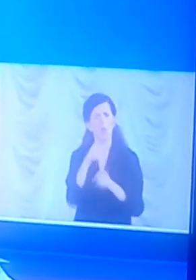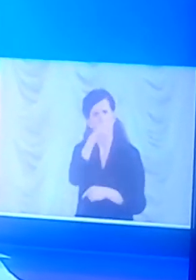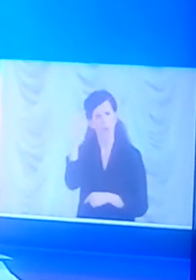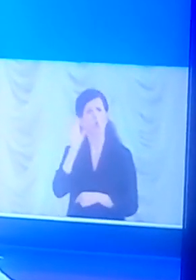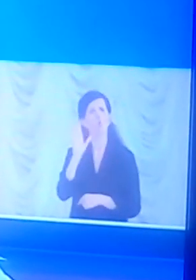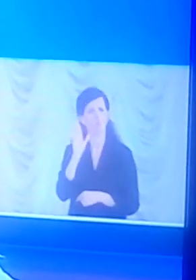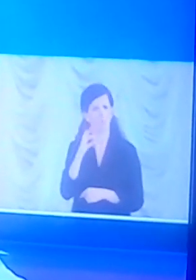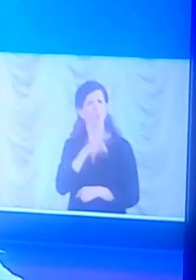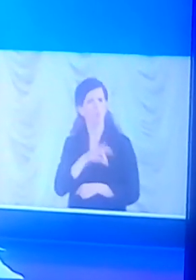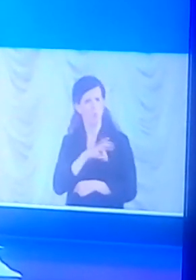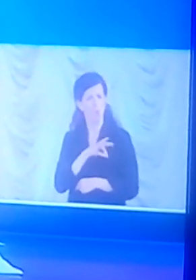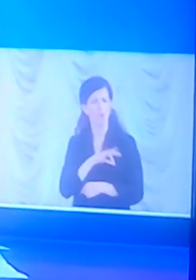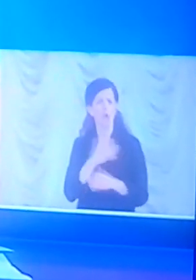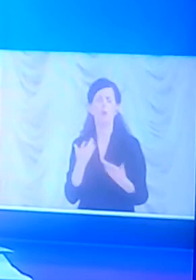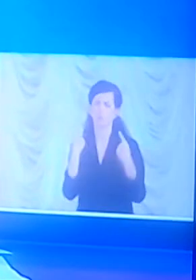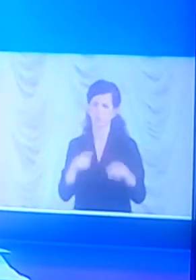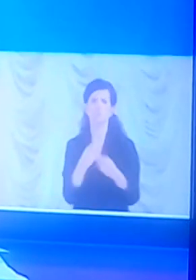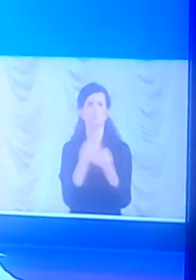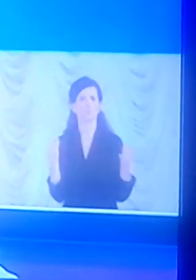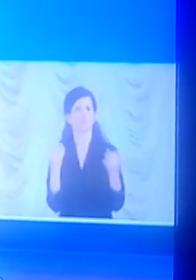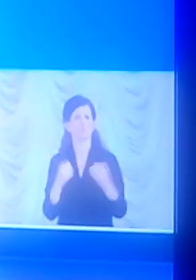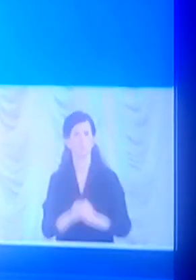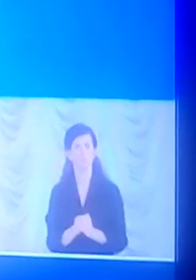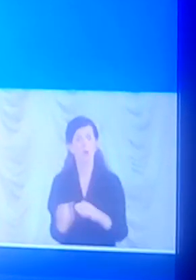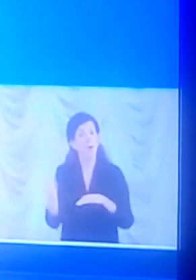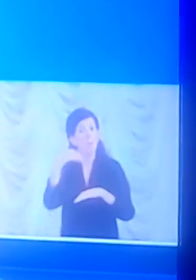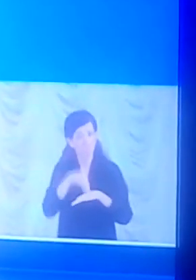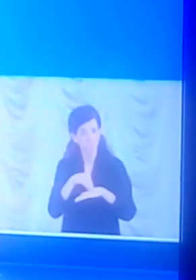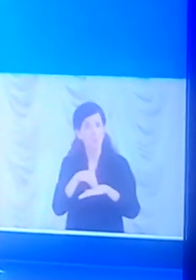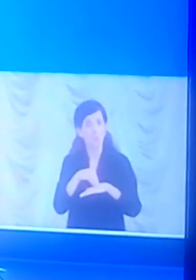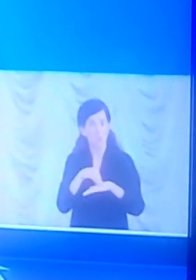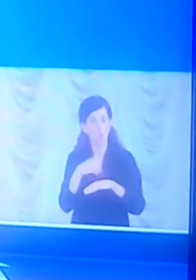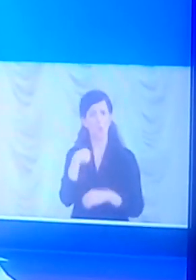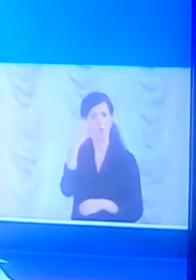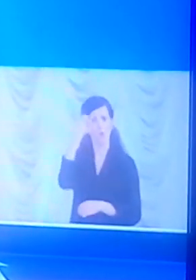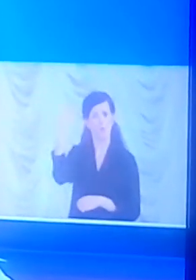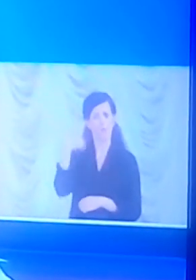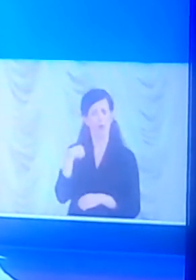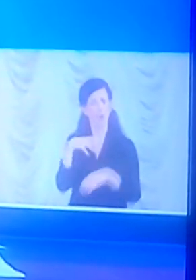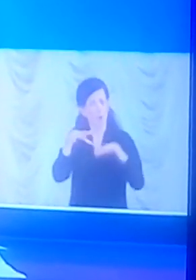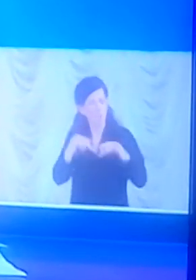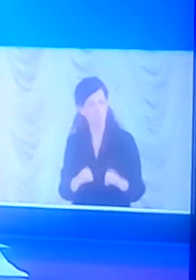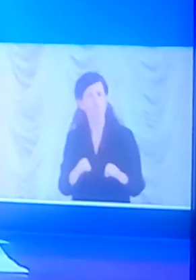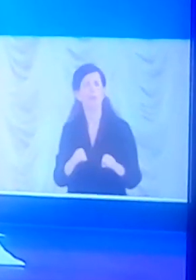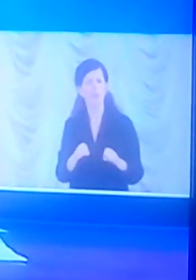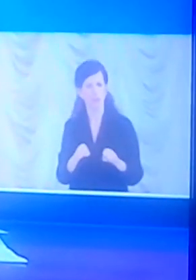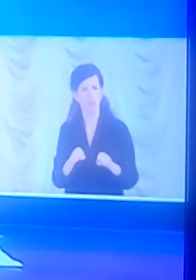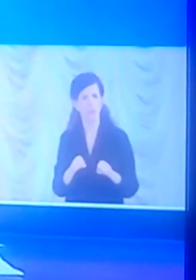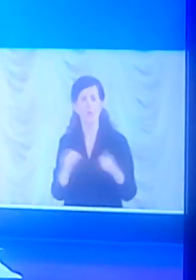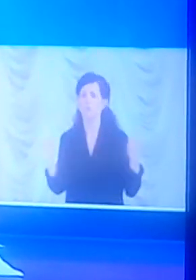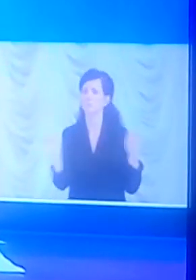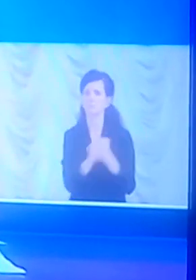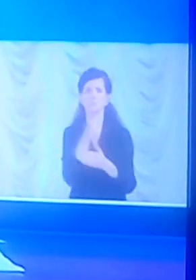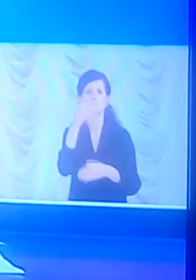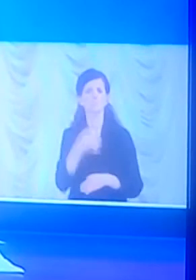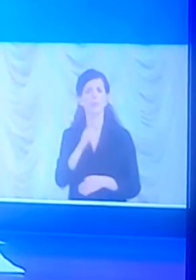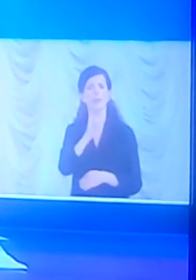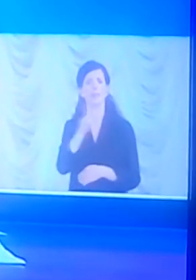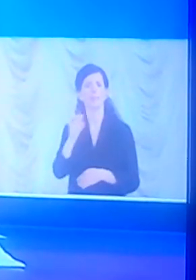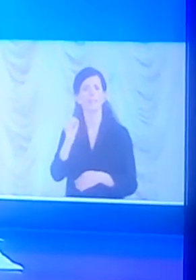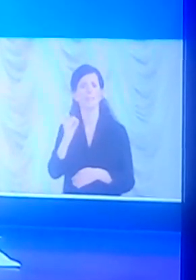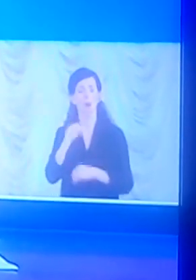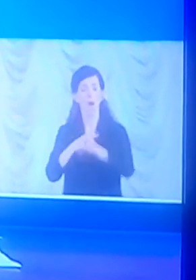non consentiremo altro. E in più vi dico, c'è il forte impegno del governo a eliminare completamente l'IVA con un prossimo